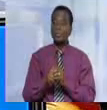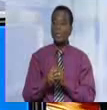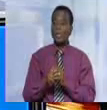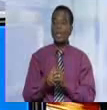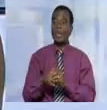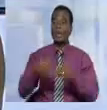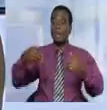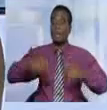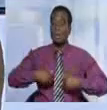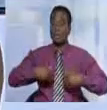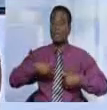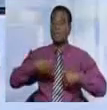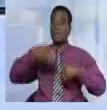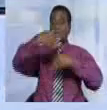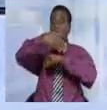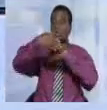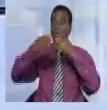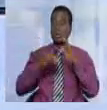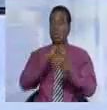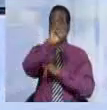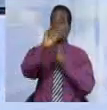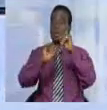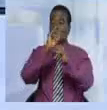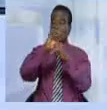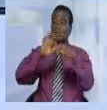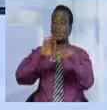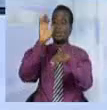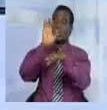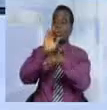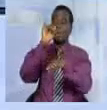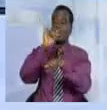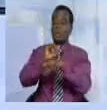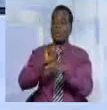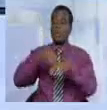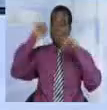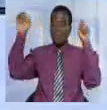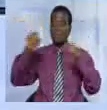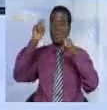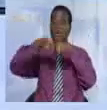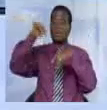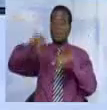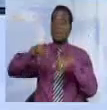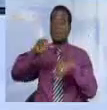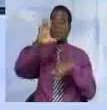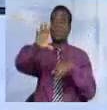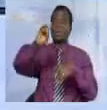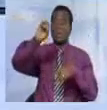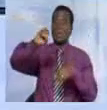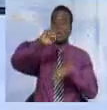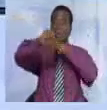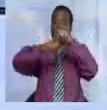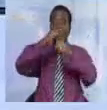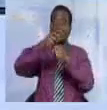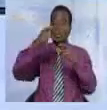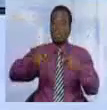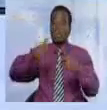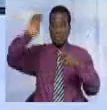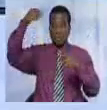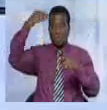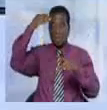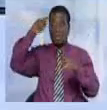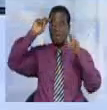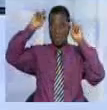La Jeune Chambre internationale de Côte d'Ivoire célèbre à Yamoussoukro son cinquantenaire en présence du Premier ministre Daniel Kablan-Duncan. Le